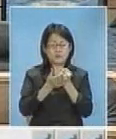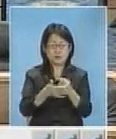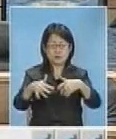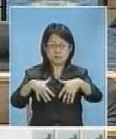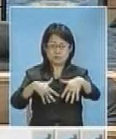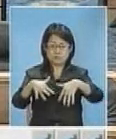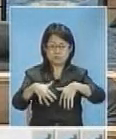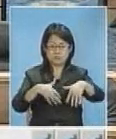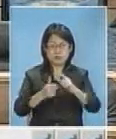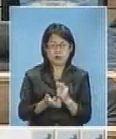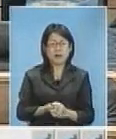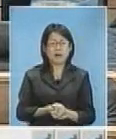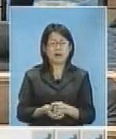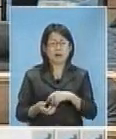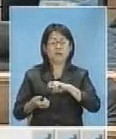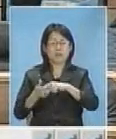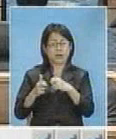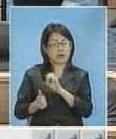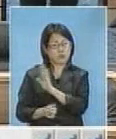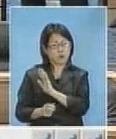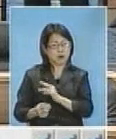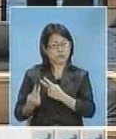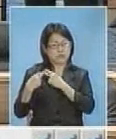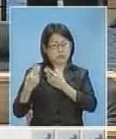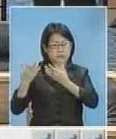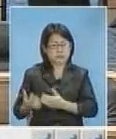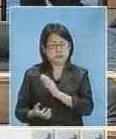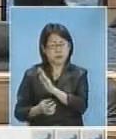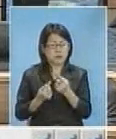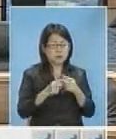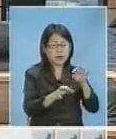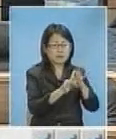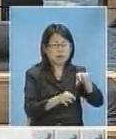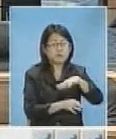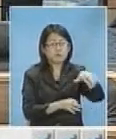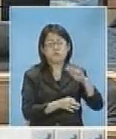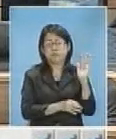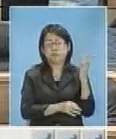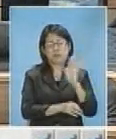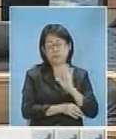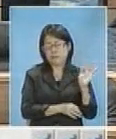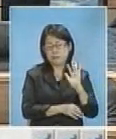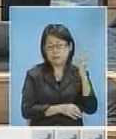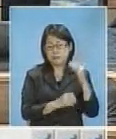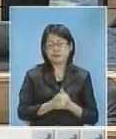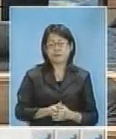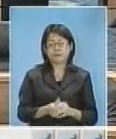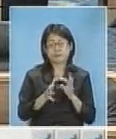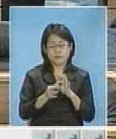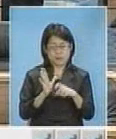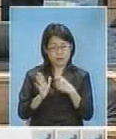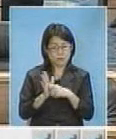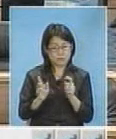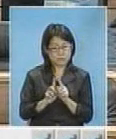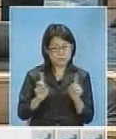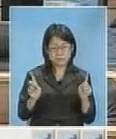ได้ก็ถือเป็นภาระที่เขารับที่ธนาคารพาณิชย์ไม่มีและนี่คือสาเหตุที่มีความ